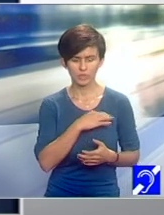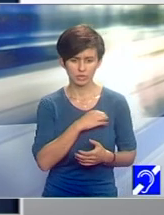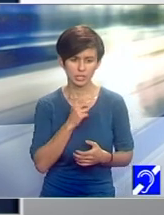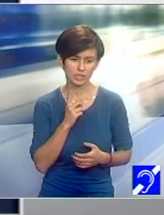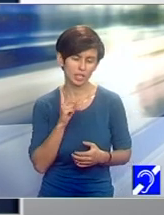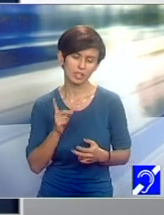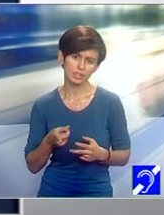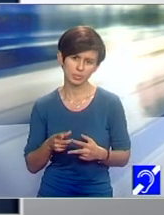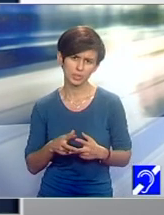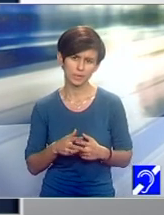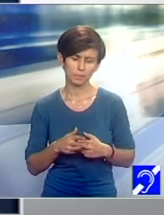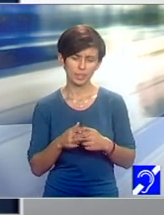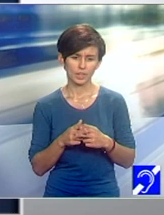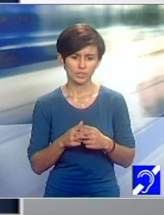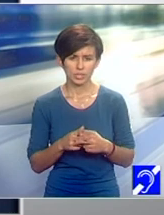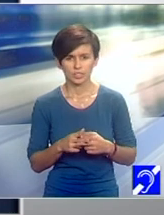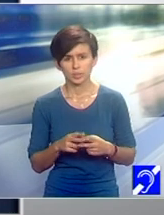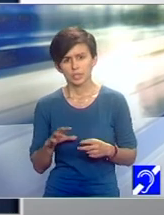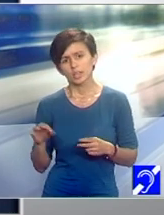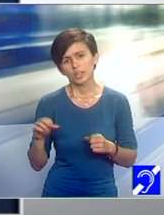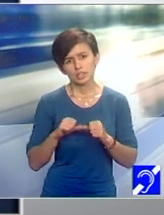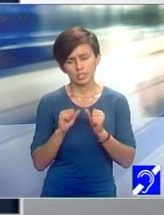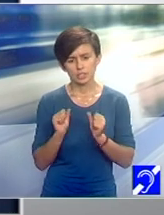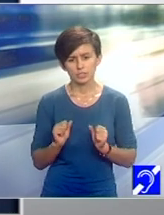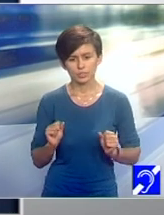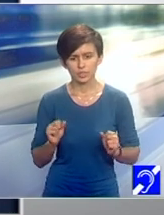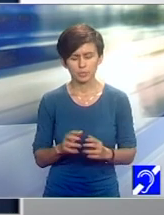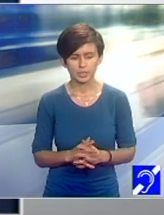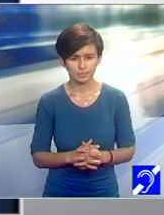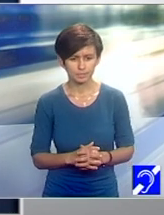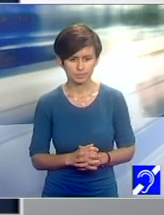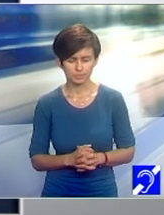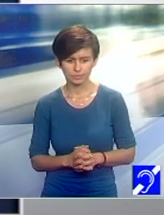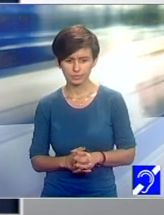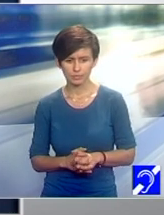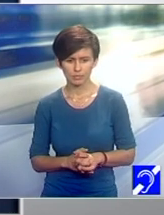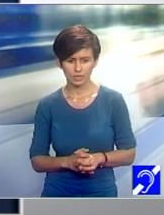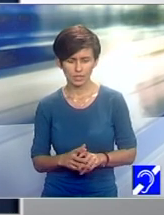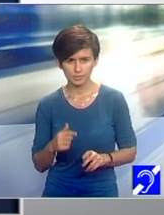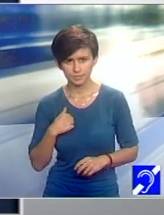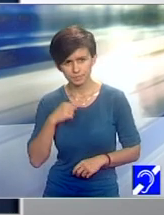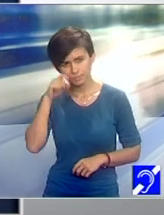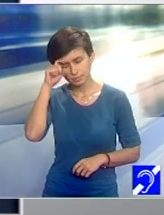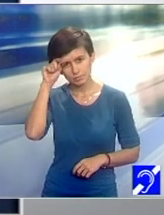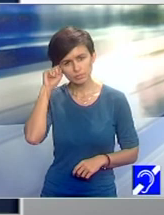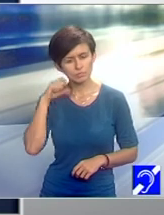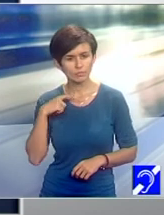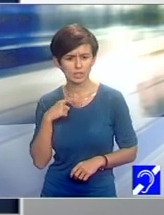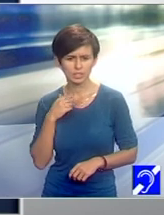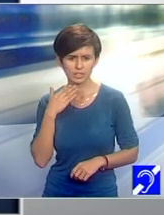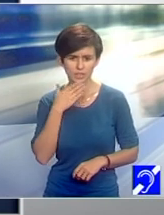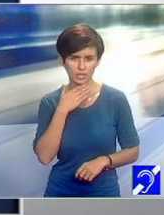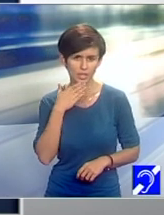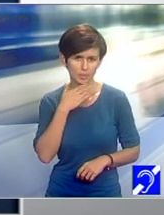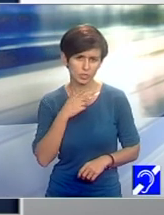prin alte moduri, care există burse, dar cred că nu sunt suficiente.